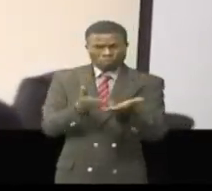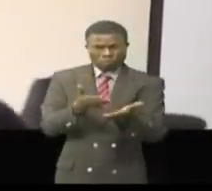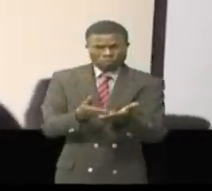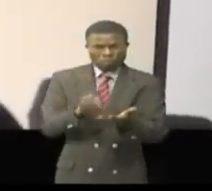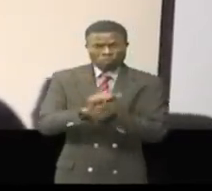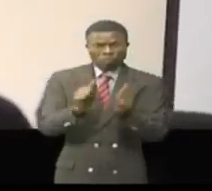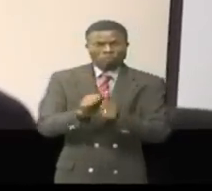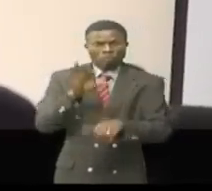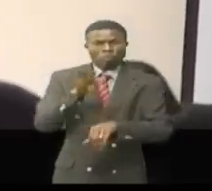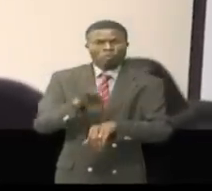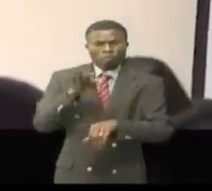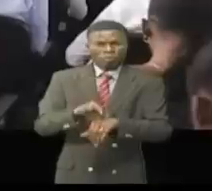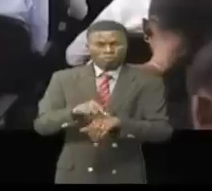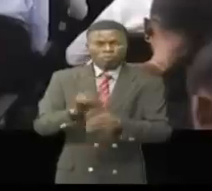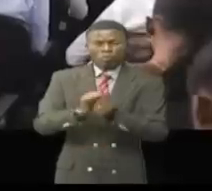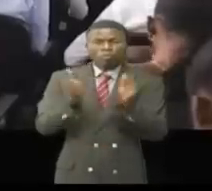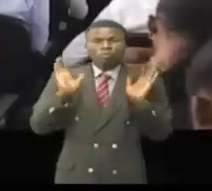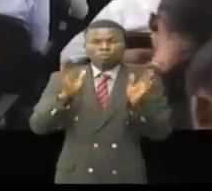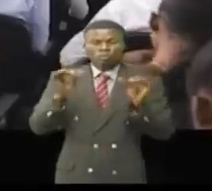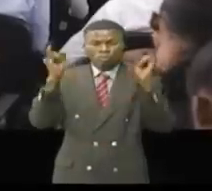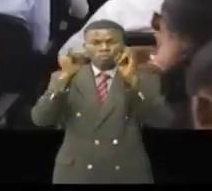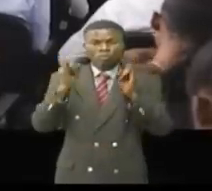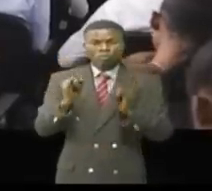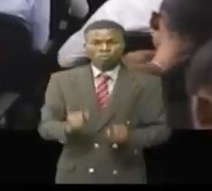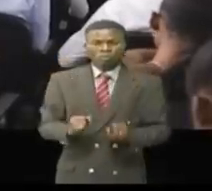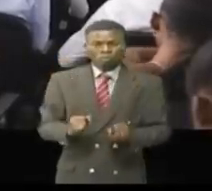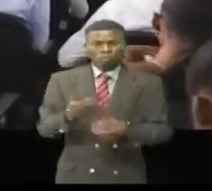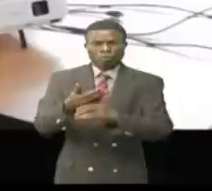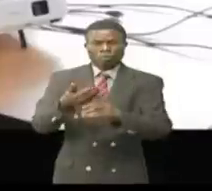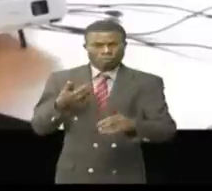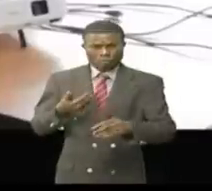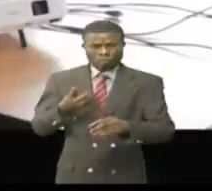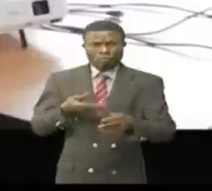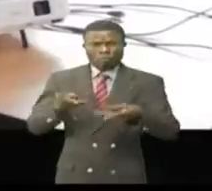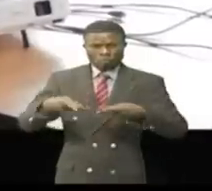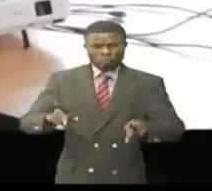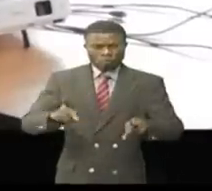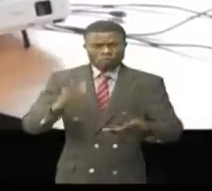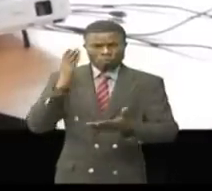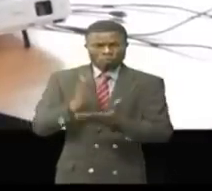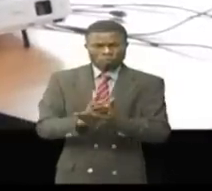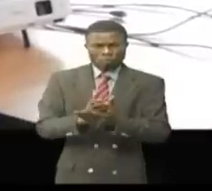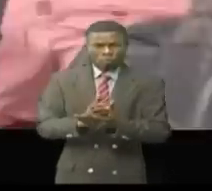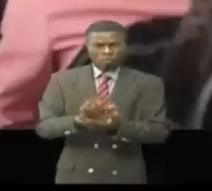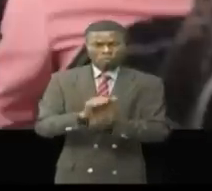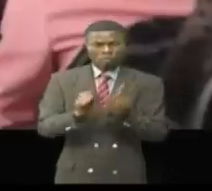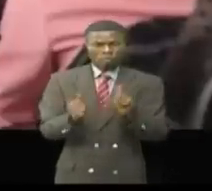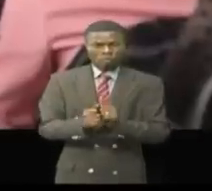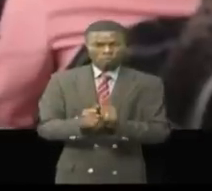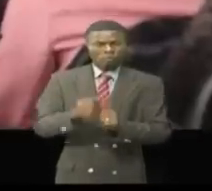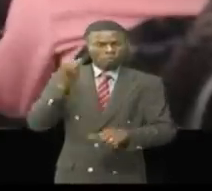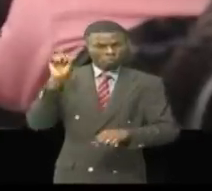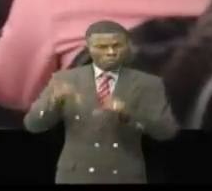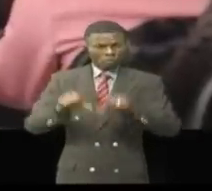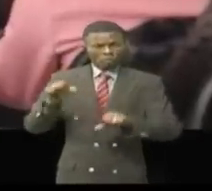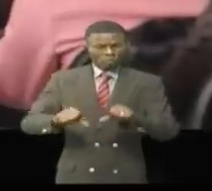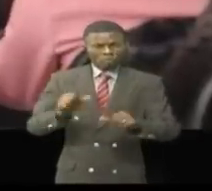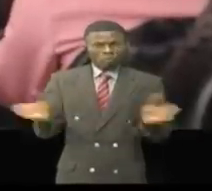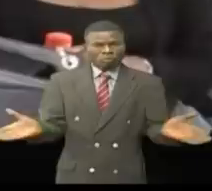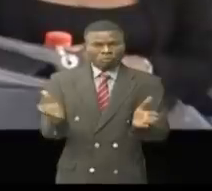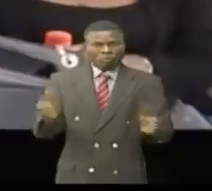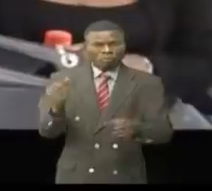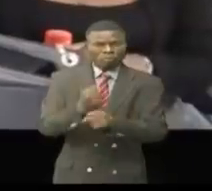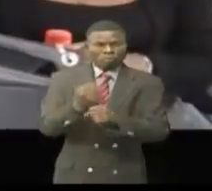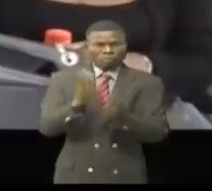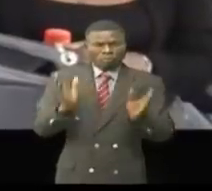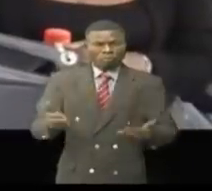les opportunités et les risques du numérique afin de lui permettre de lutter contre les stéréotypes sexistes et de renforcer